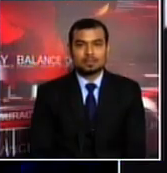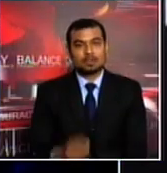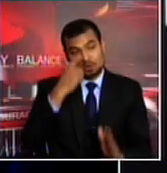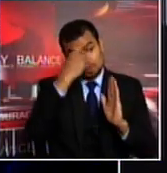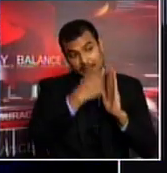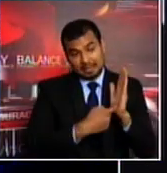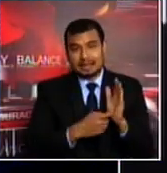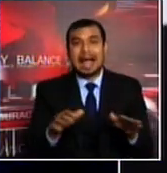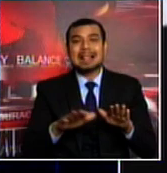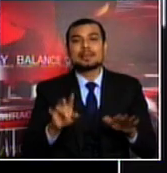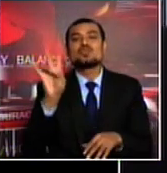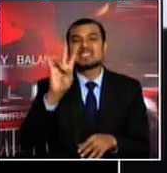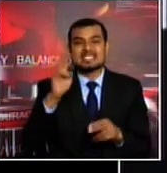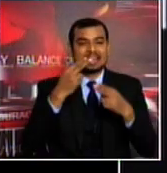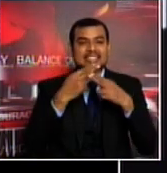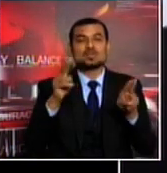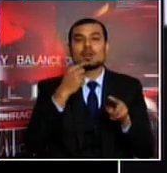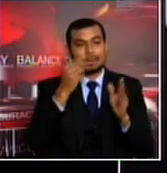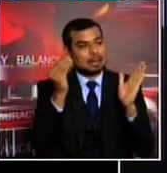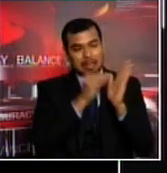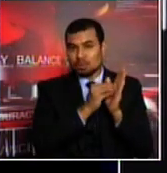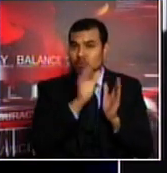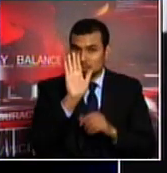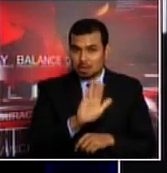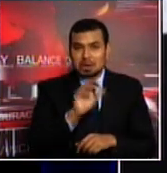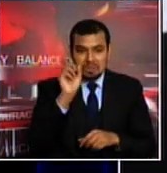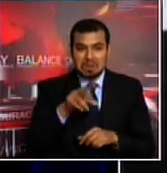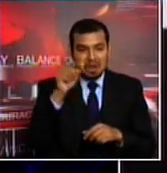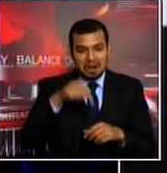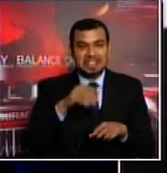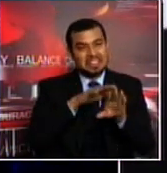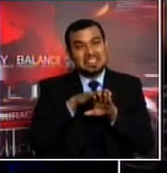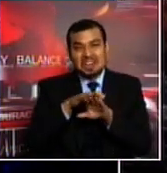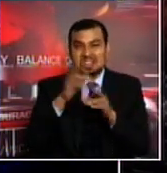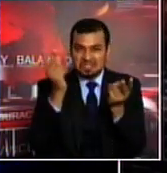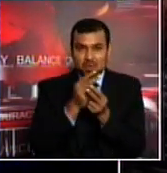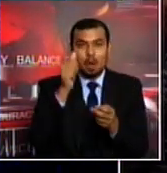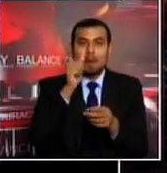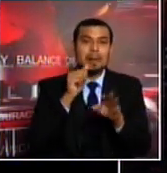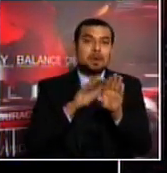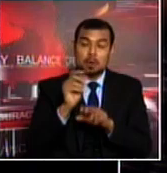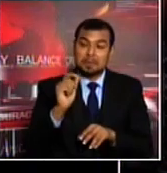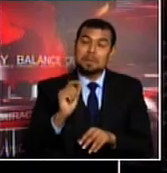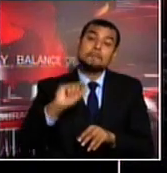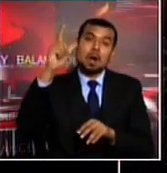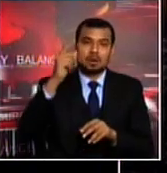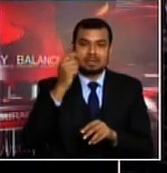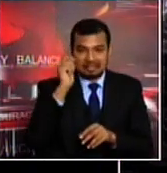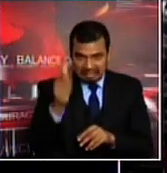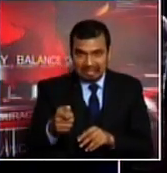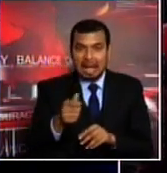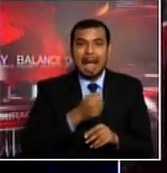संविधानमा आधारभूत शिक्षा निशुल्क भन्ने उल्लेख भए पनि अहिले धेरैजसो अभिभावकले महँगो शुल्क तिरेर